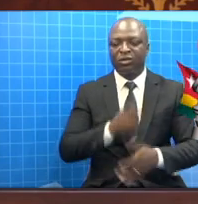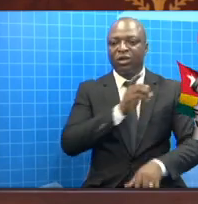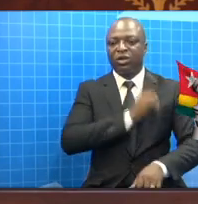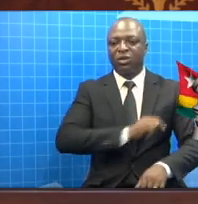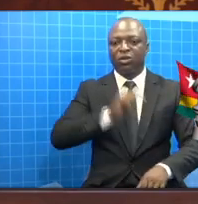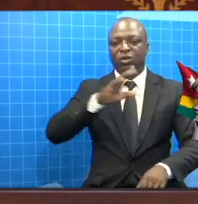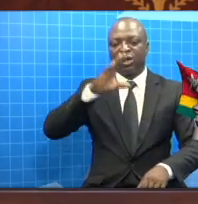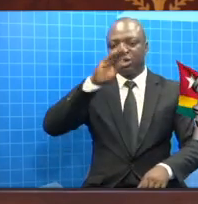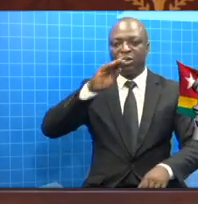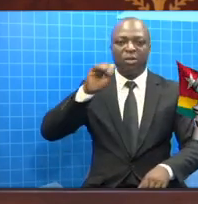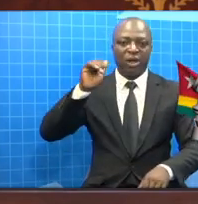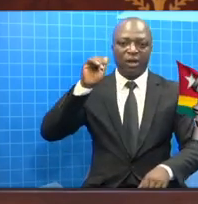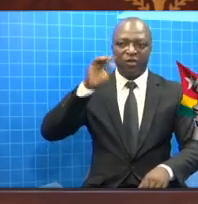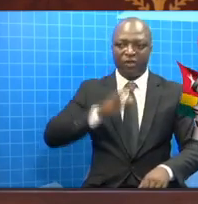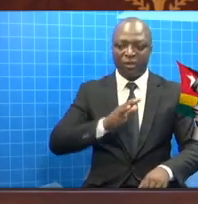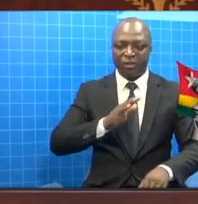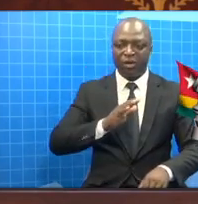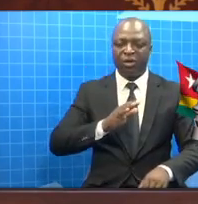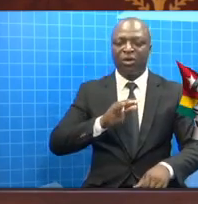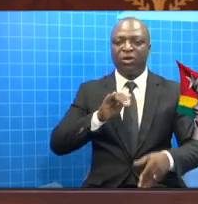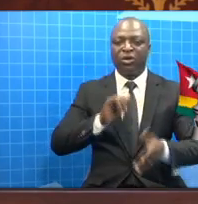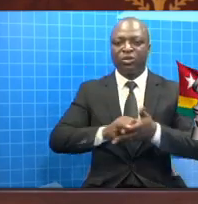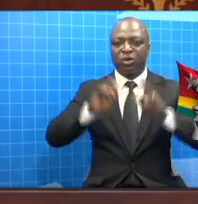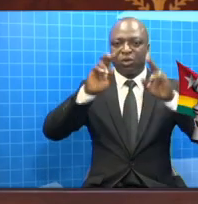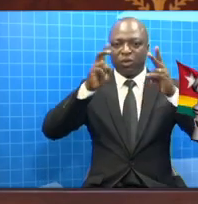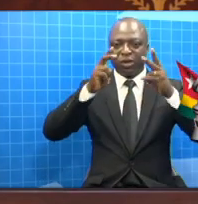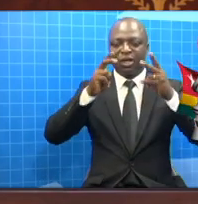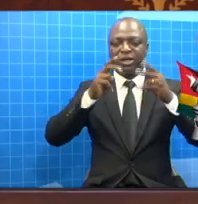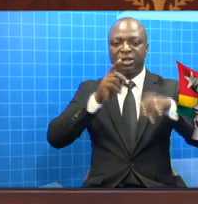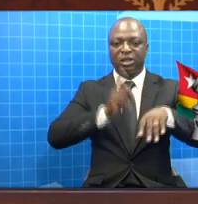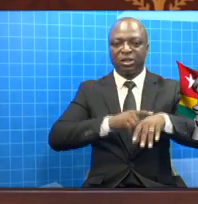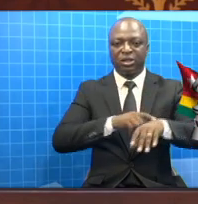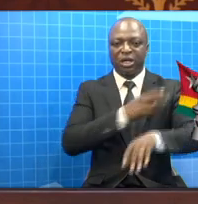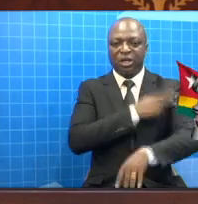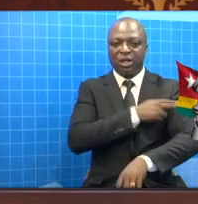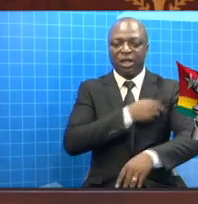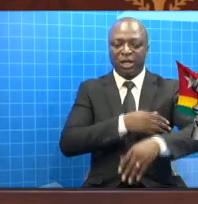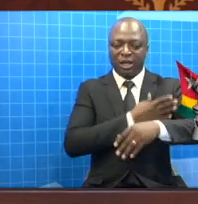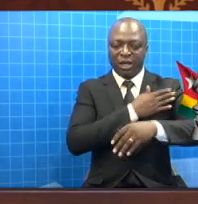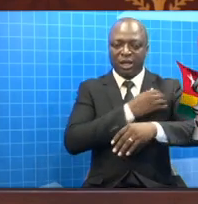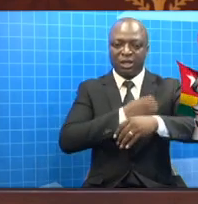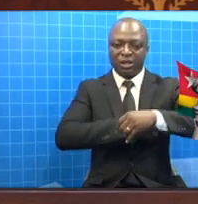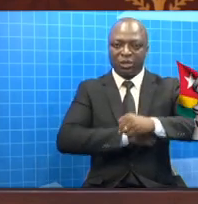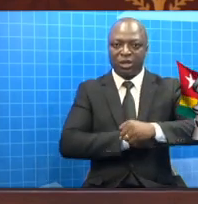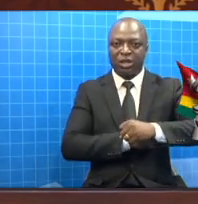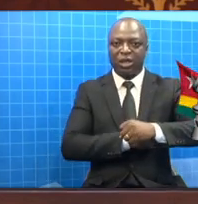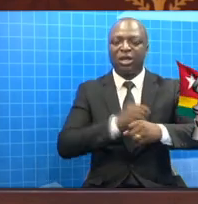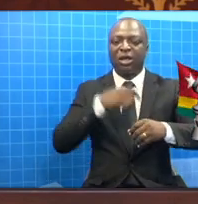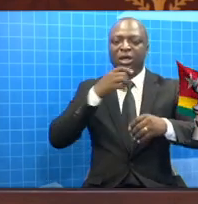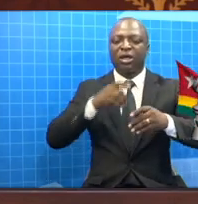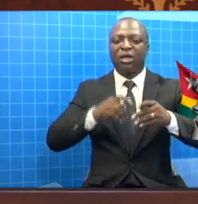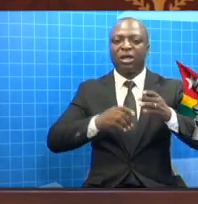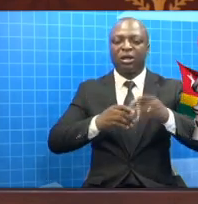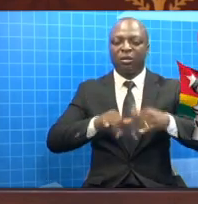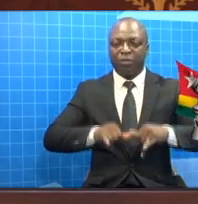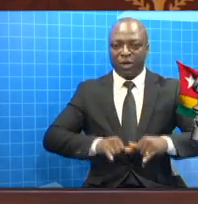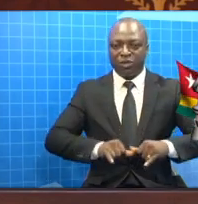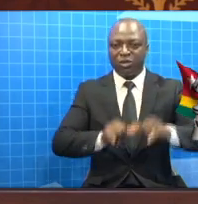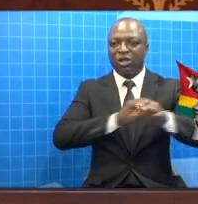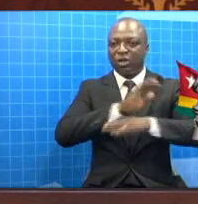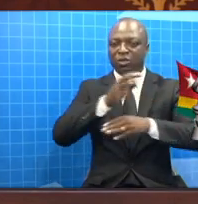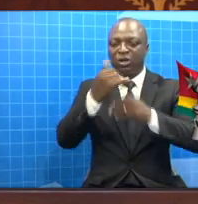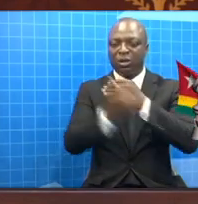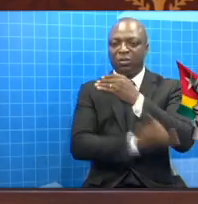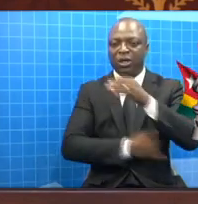Togolaises, Togolais, le contexte sanitaire et sécuritaire qui perdure dans tous les pays du